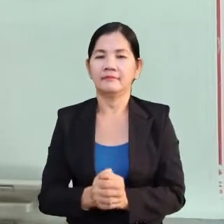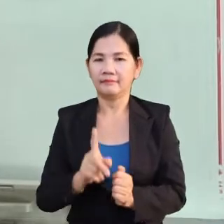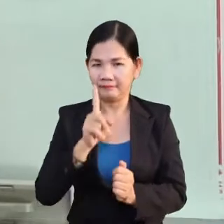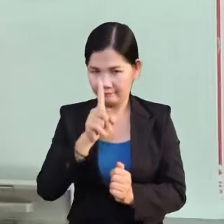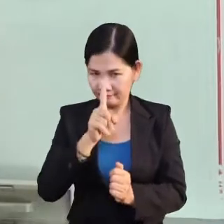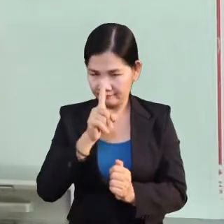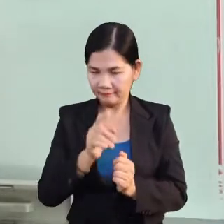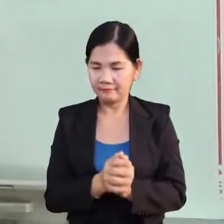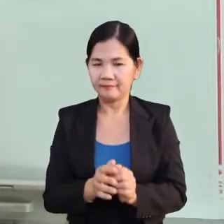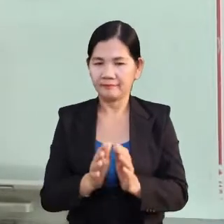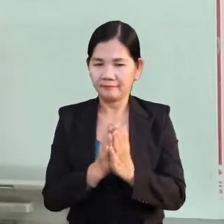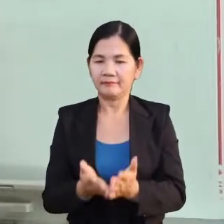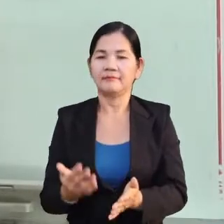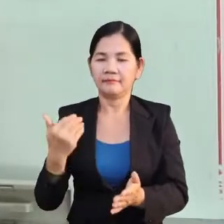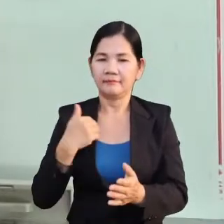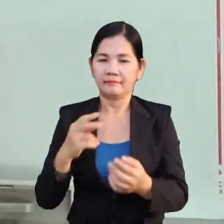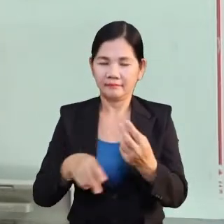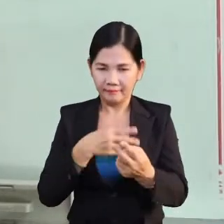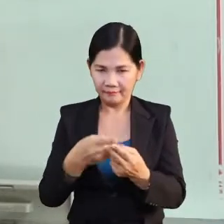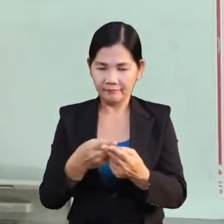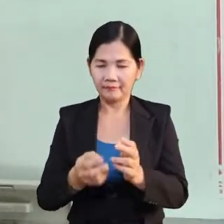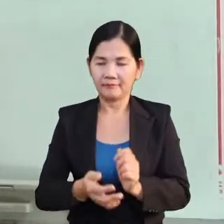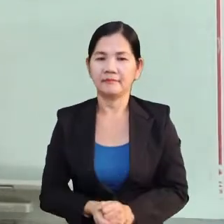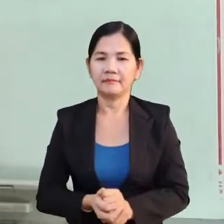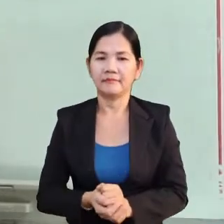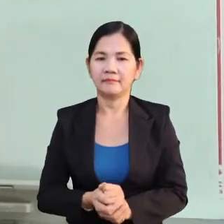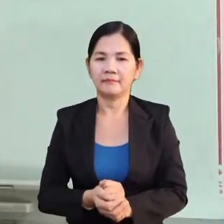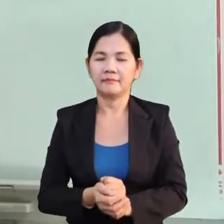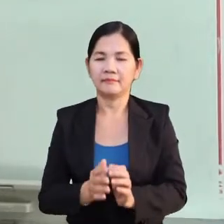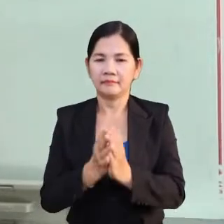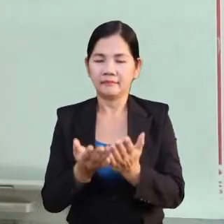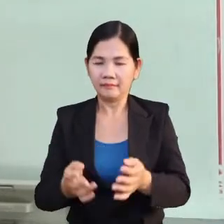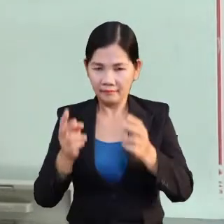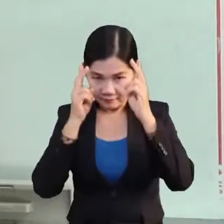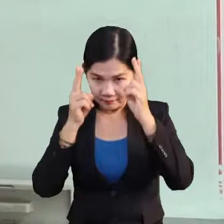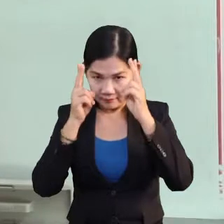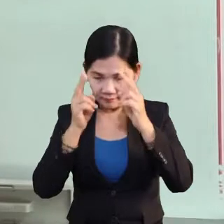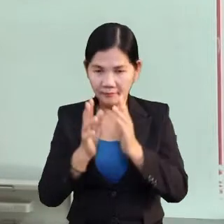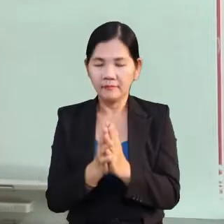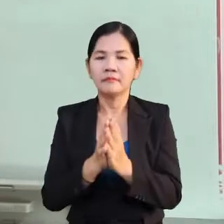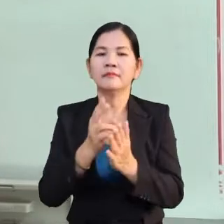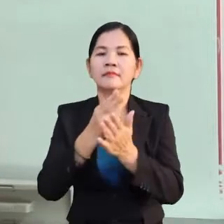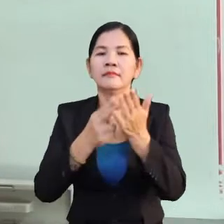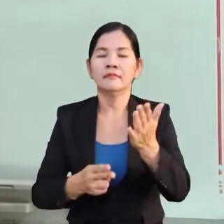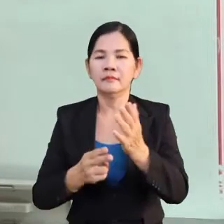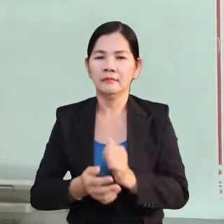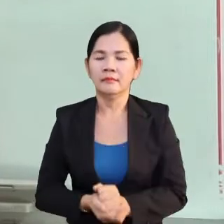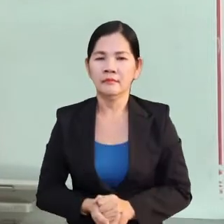ទៀតគាត់អាចឆ្លើយប្រាប់អ្នកគ្រូបានទេគាត់តើសៀវភៅសិក្សាគោលយើងមួយទៀតជាសៀវភៅអ្វីដែរ